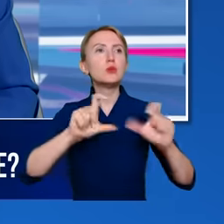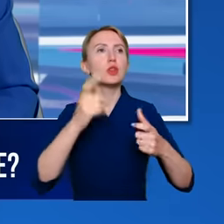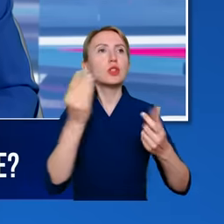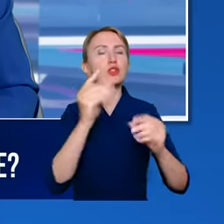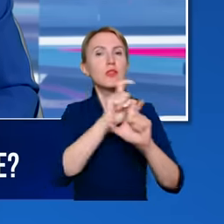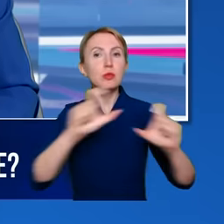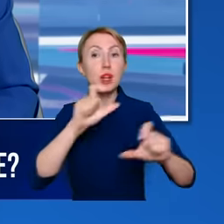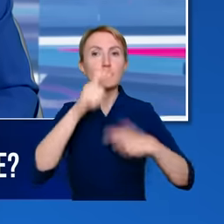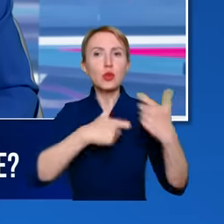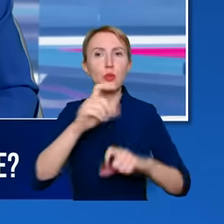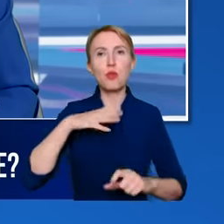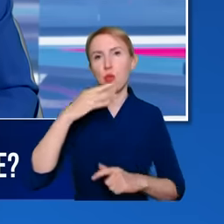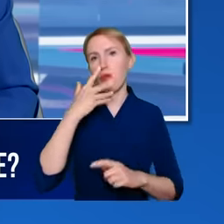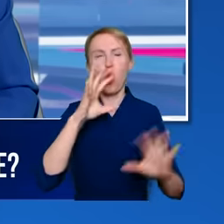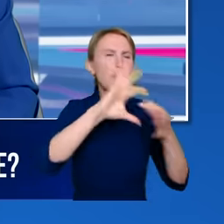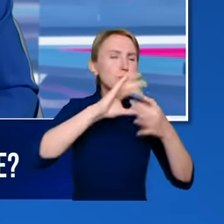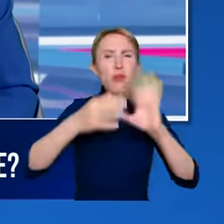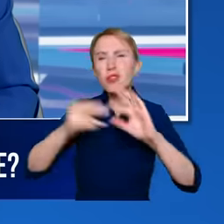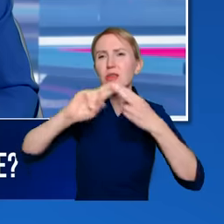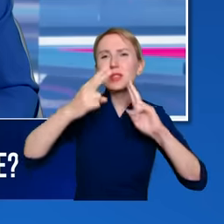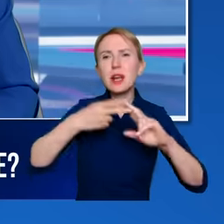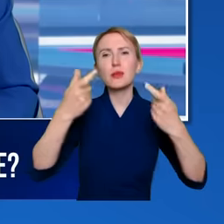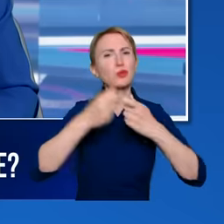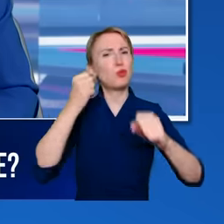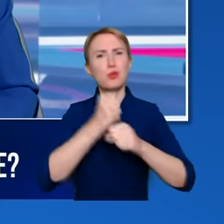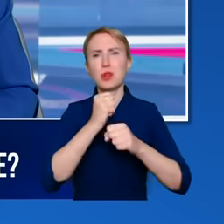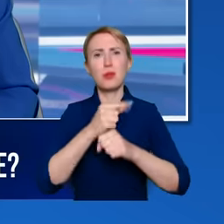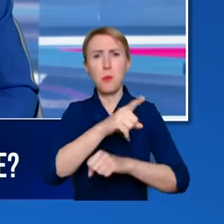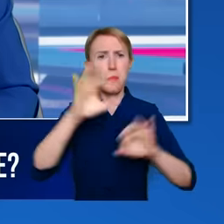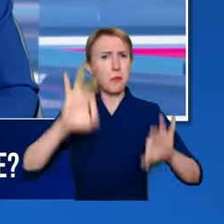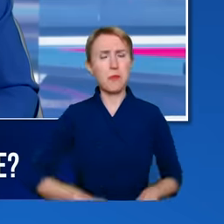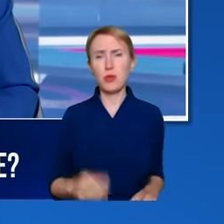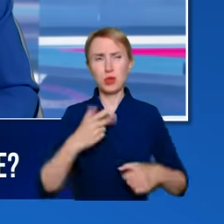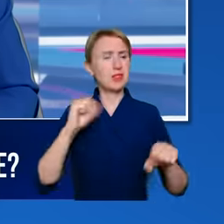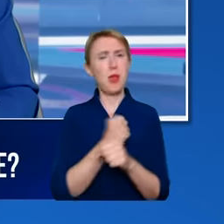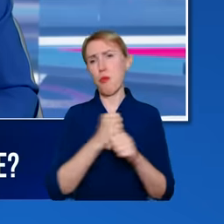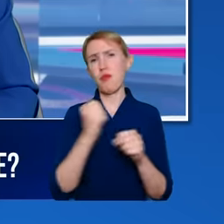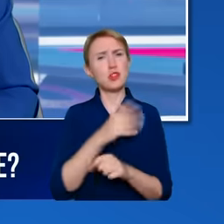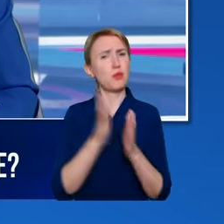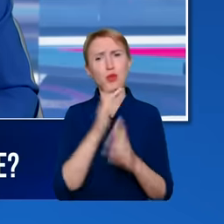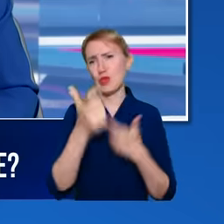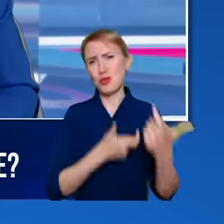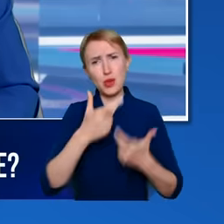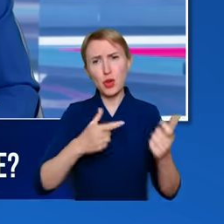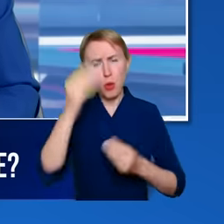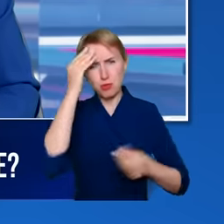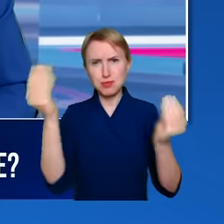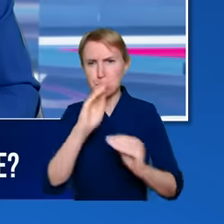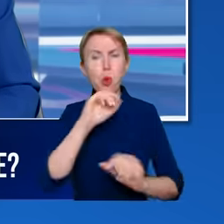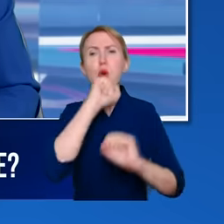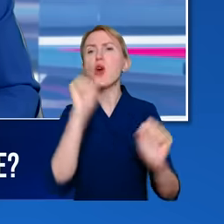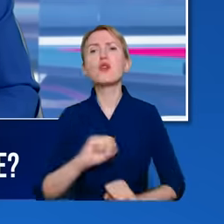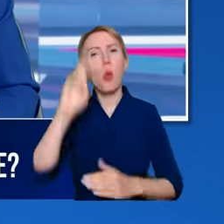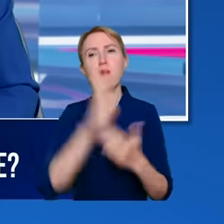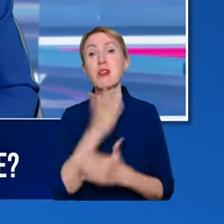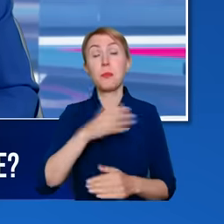Więc mówienie tu o jakichś powiązaniach, współpracy jest w pana wydaniu całkowicie niepoważne. No proszę nie brnąć w takie absurdy, bo nikt w to nie uwierzy. Takie absurdy. On